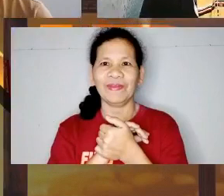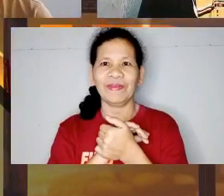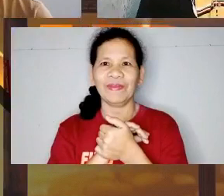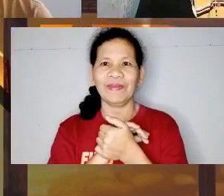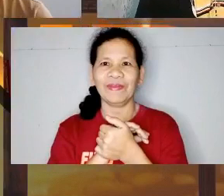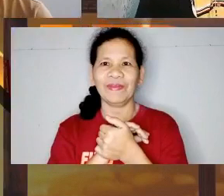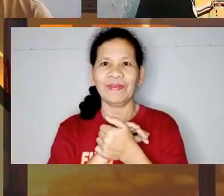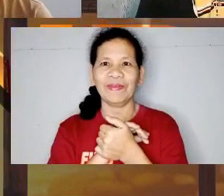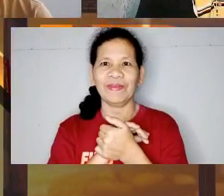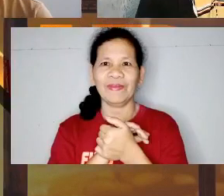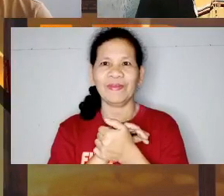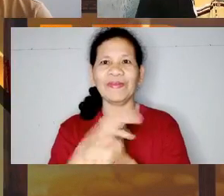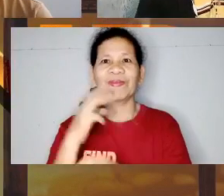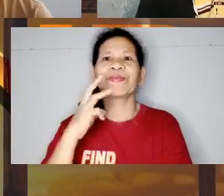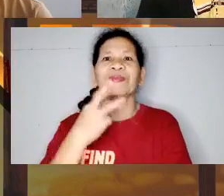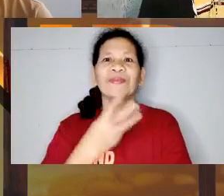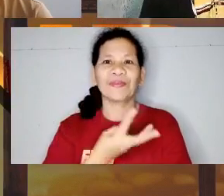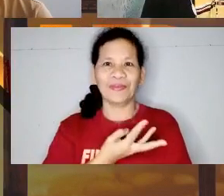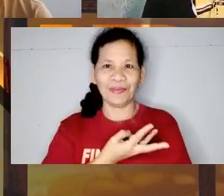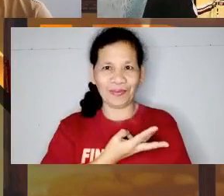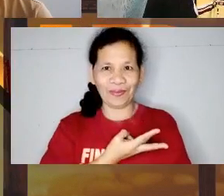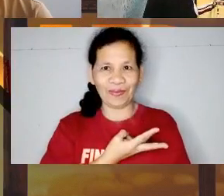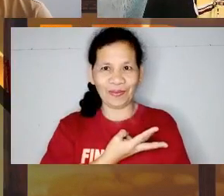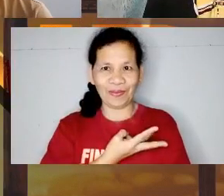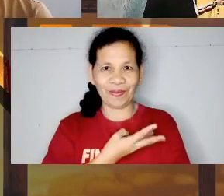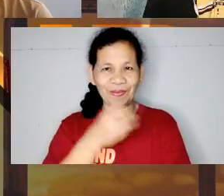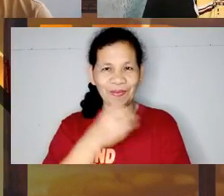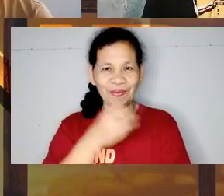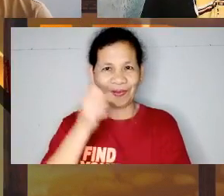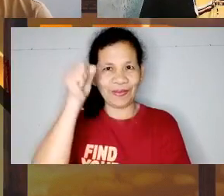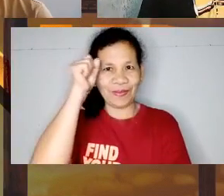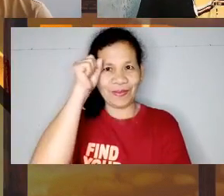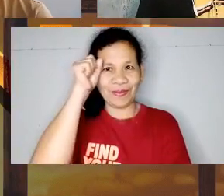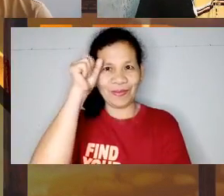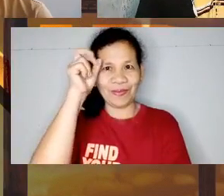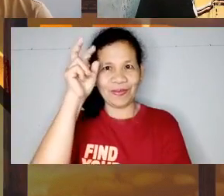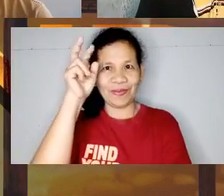Naririnig okay, ba kami? So welcome po natin. Sir,